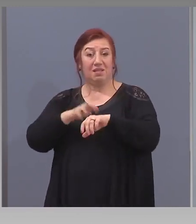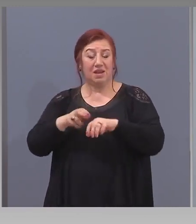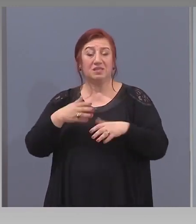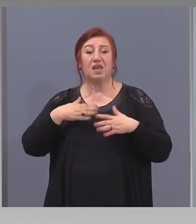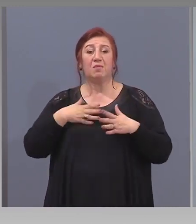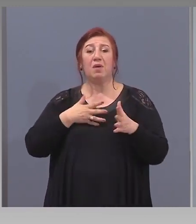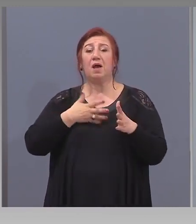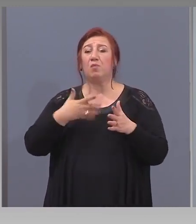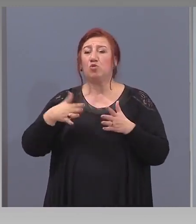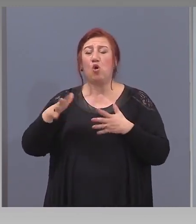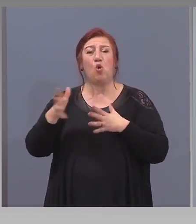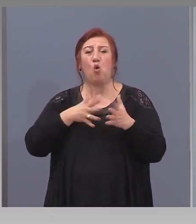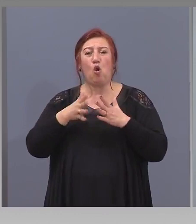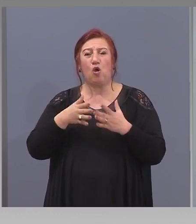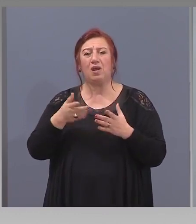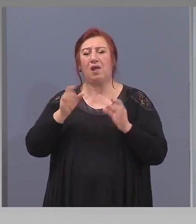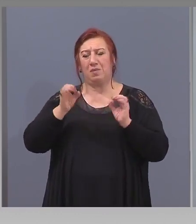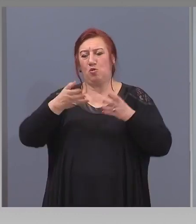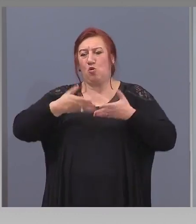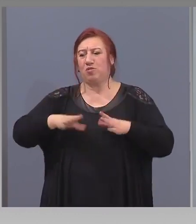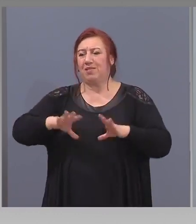различен адрес от този, който е по картата.